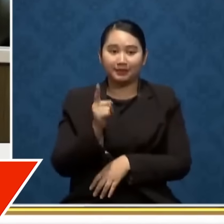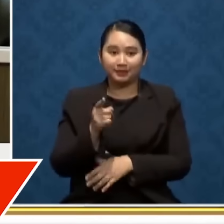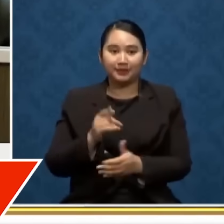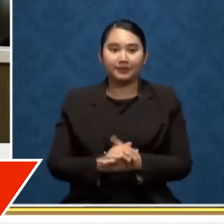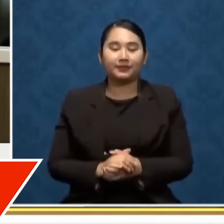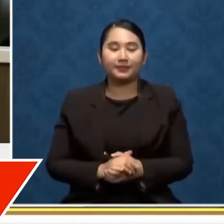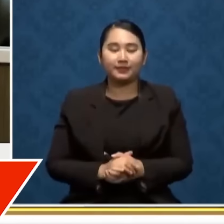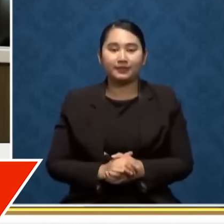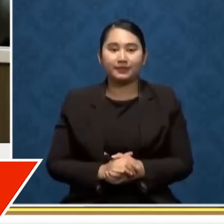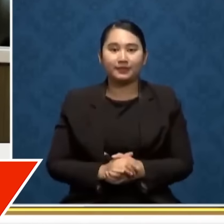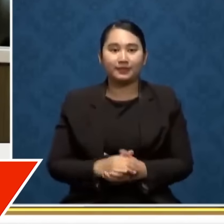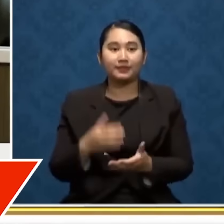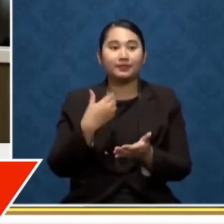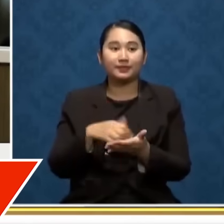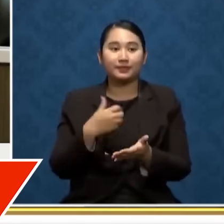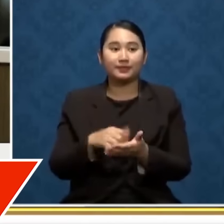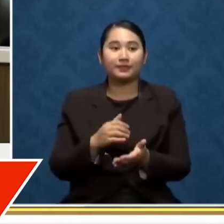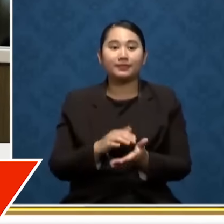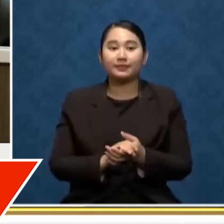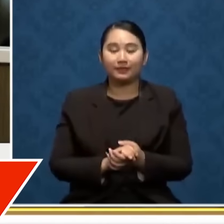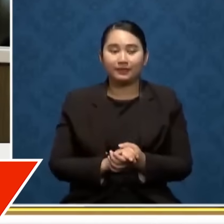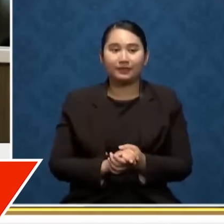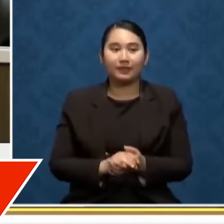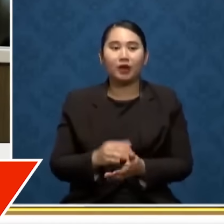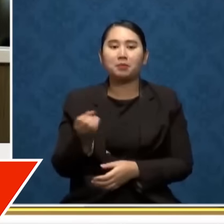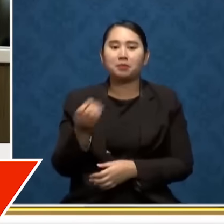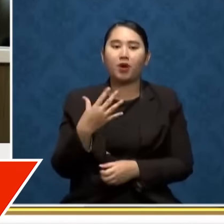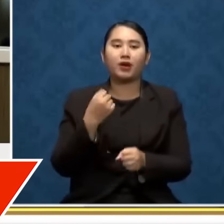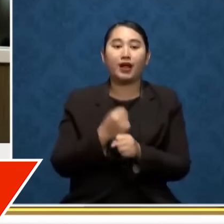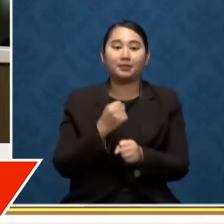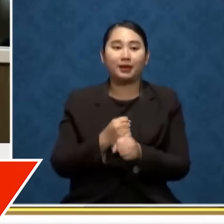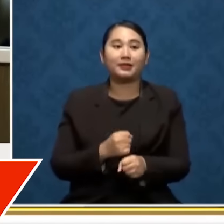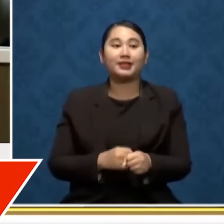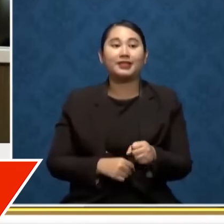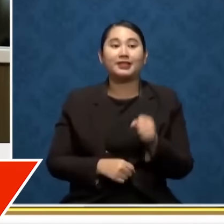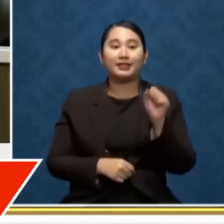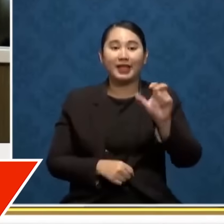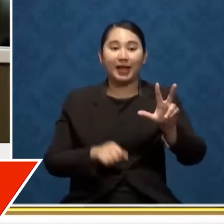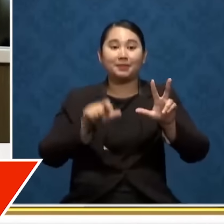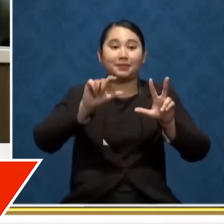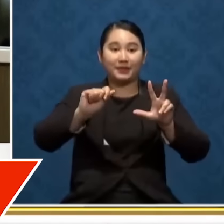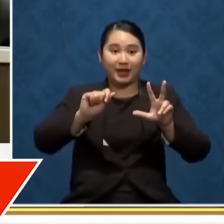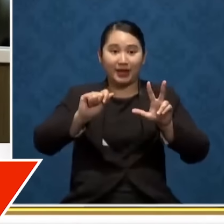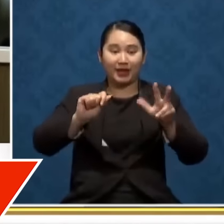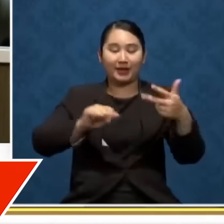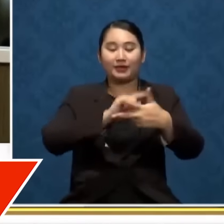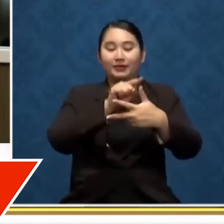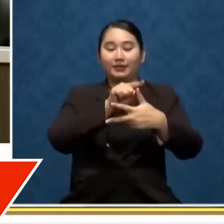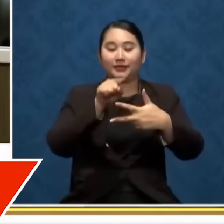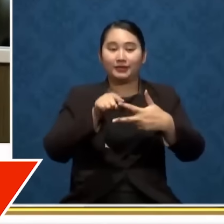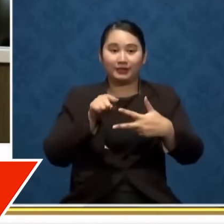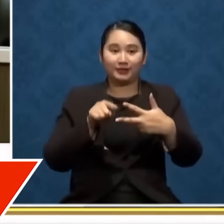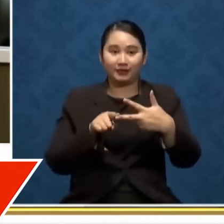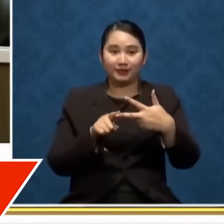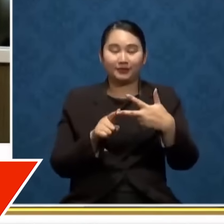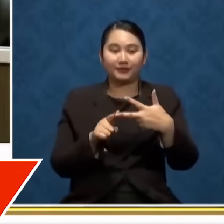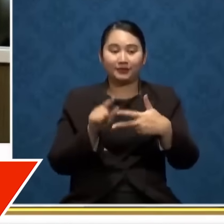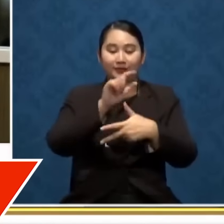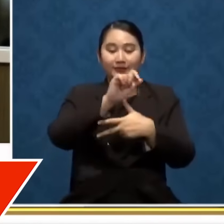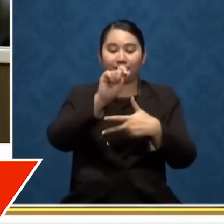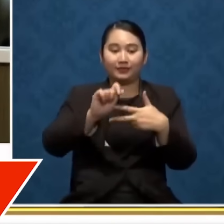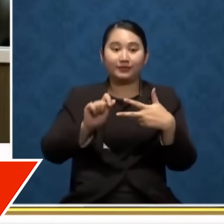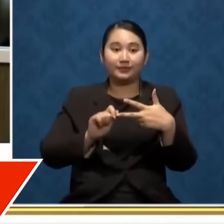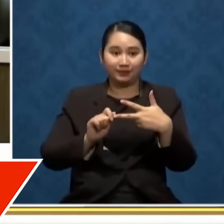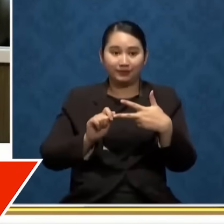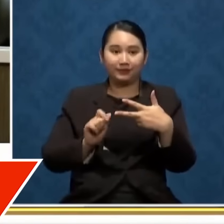และนี่คือสิ่งที่ท่านกำลังนำเสนอแก่พวกเรานะครับท่านบอกว่าท่านทำ 3A ใช่ไหมครับเมื่อกี้นี้ก็คือ availableaccessible